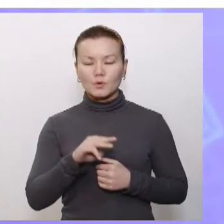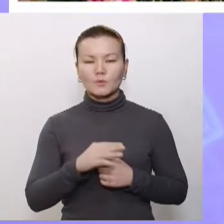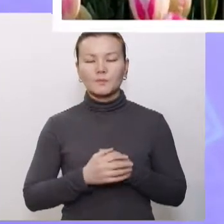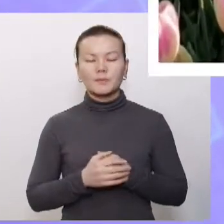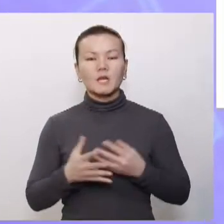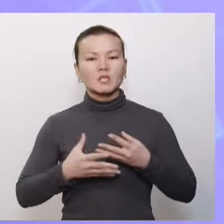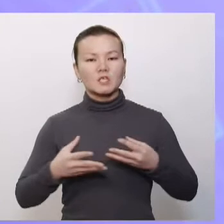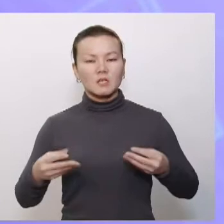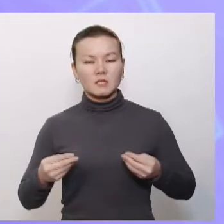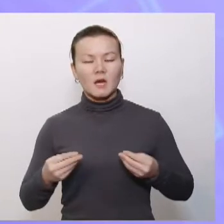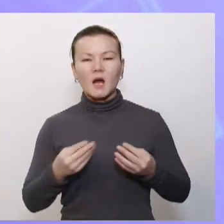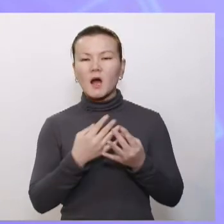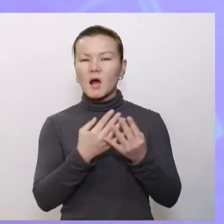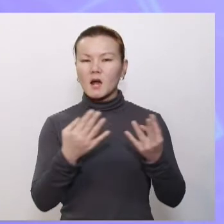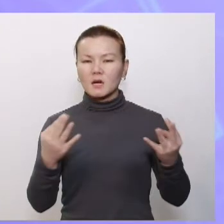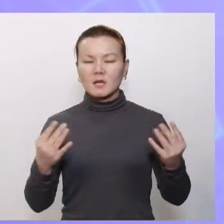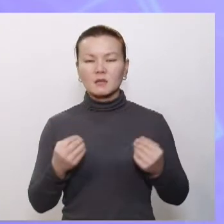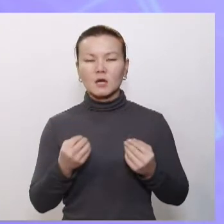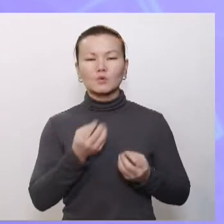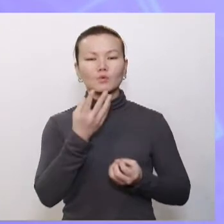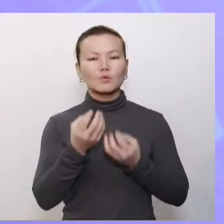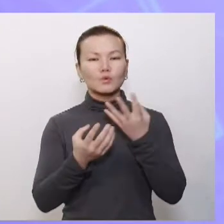Жазында ар кандай гүлдөр өсөт.